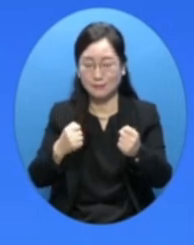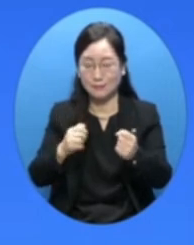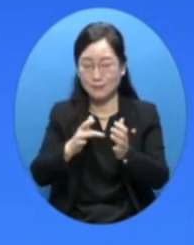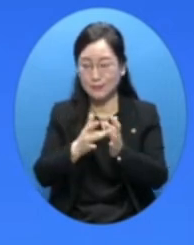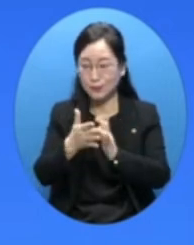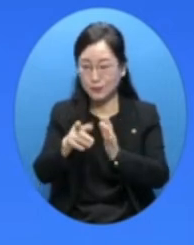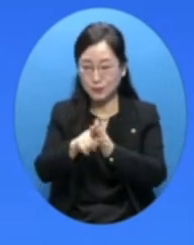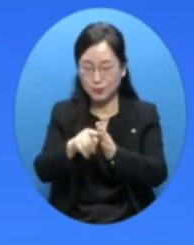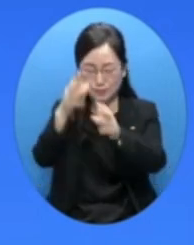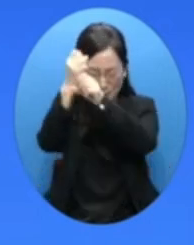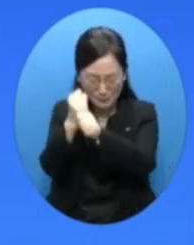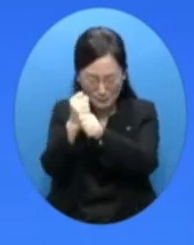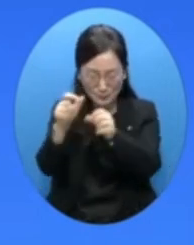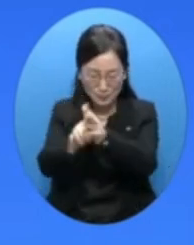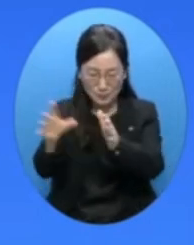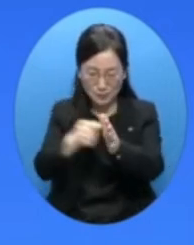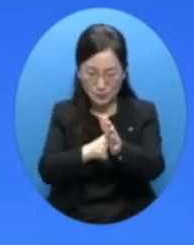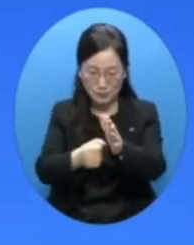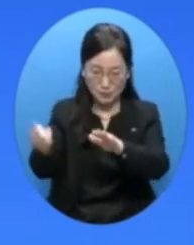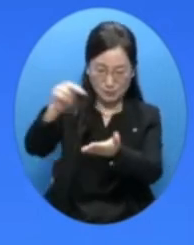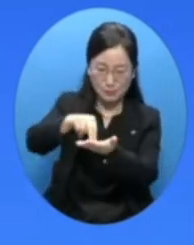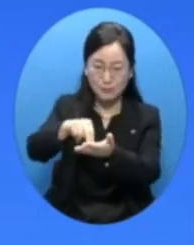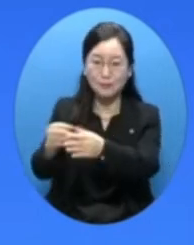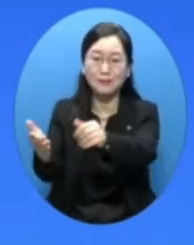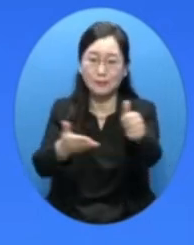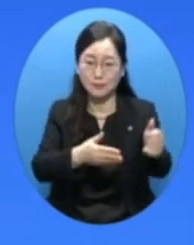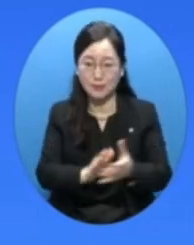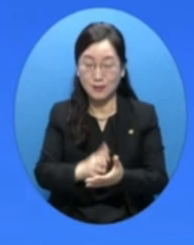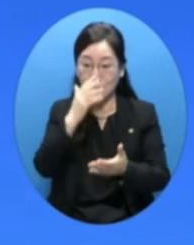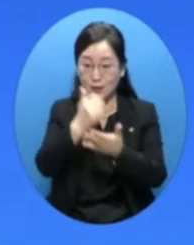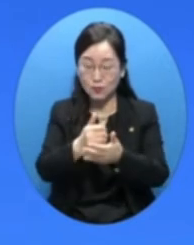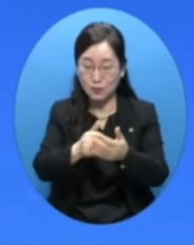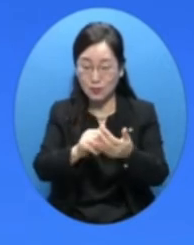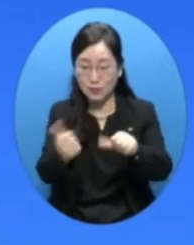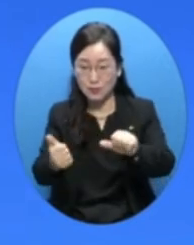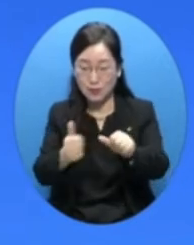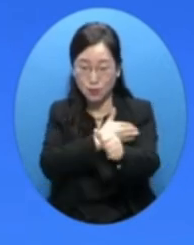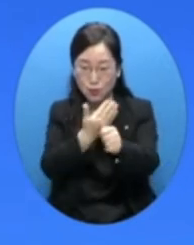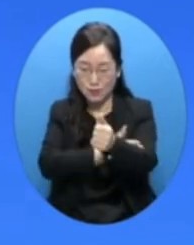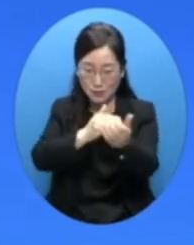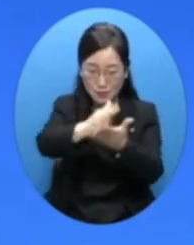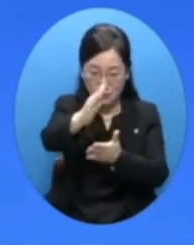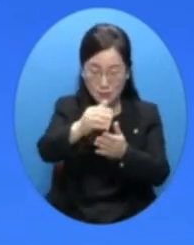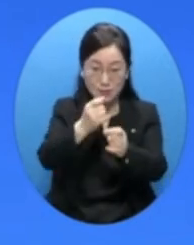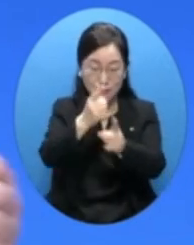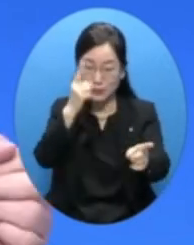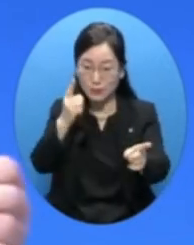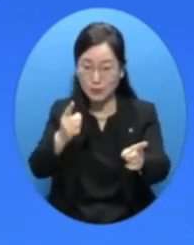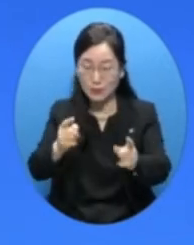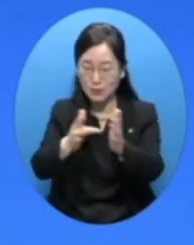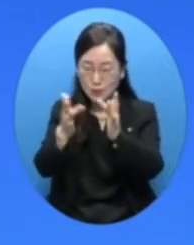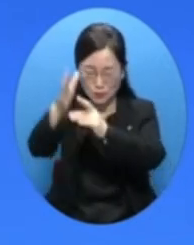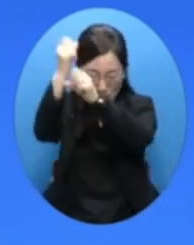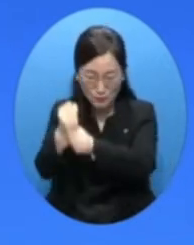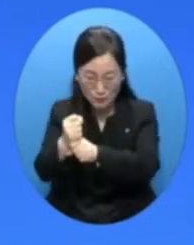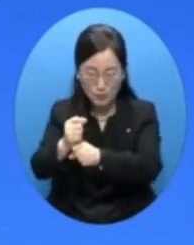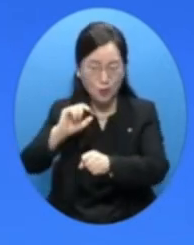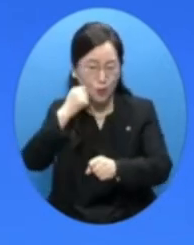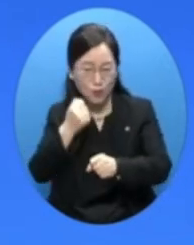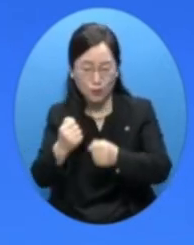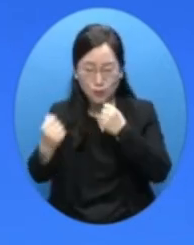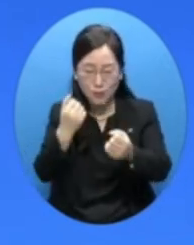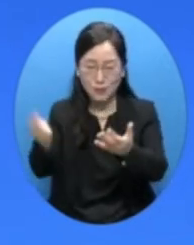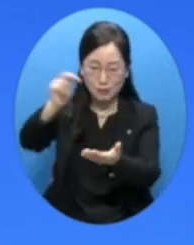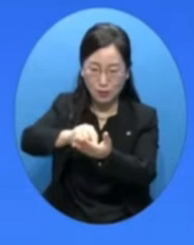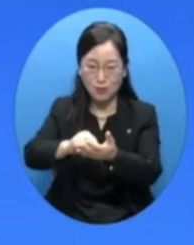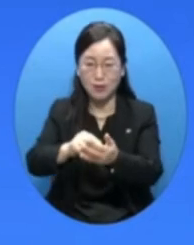예수 믿고 예수님을 붙잡고 믿음으로 일어나시길 바랍니다. 죄와 사망을 이신 예수님 붙잡고 모든 어려움에서 이겨나시길 바랍니다. 일어나시길 바랍니다.